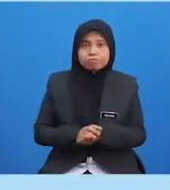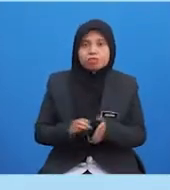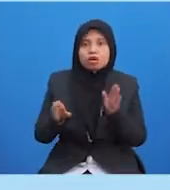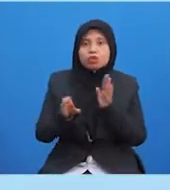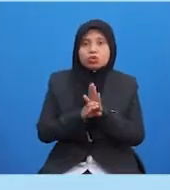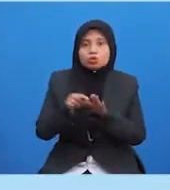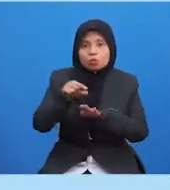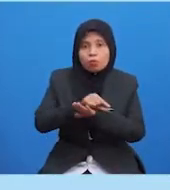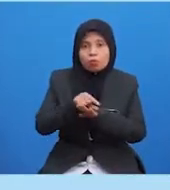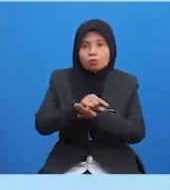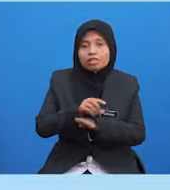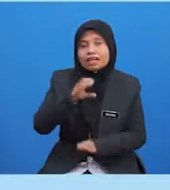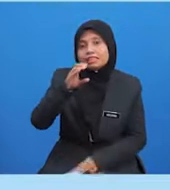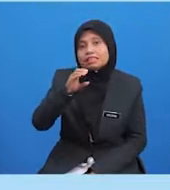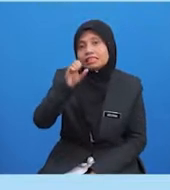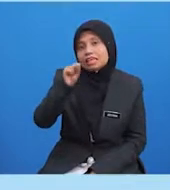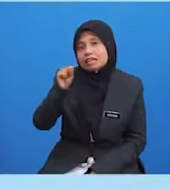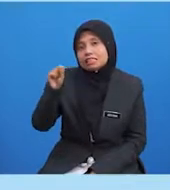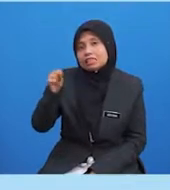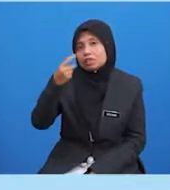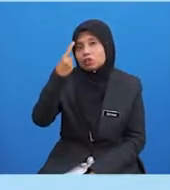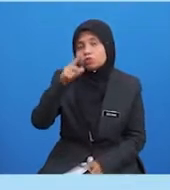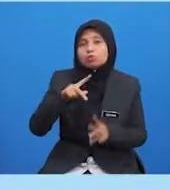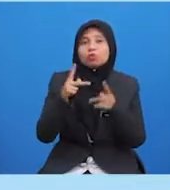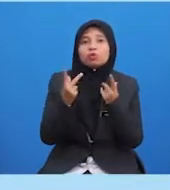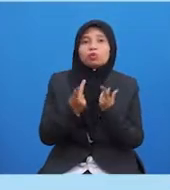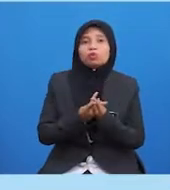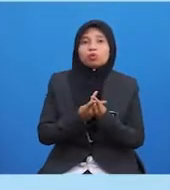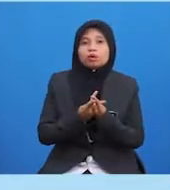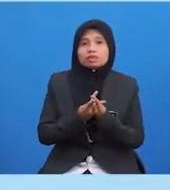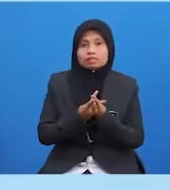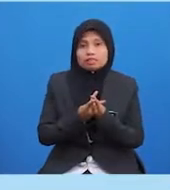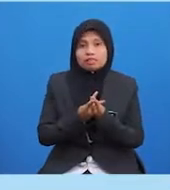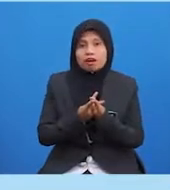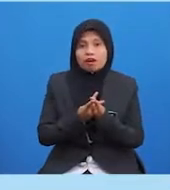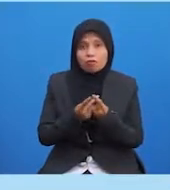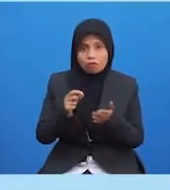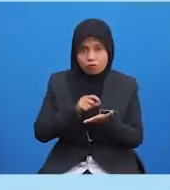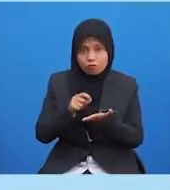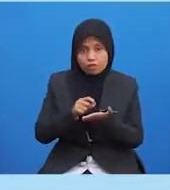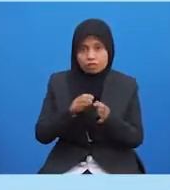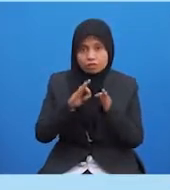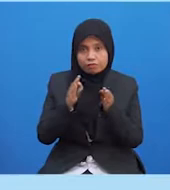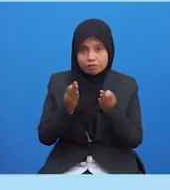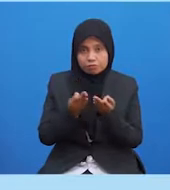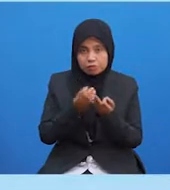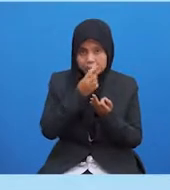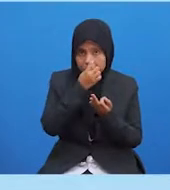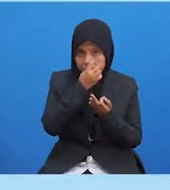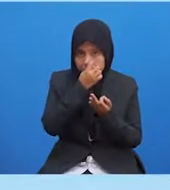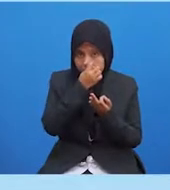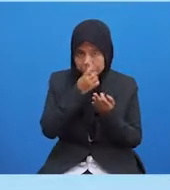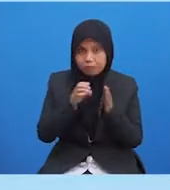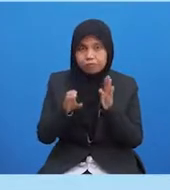contoh penggunaan CSS bagi keluarga font atau font family. Contoh 4